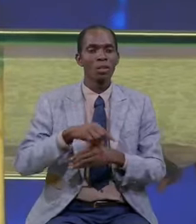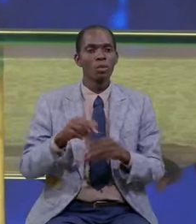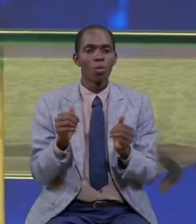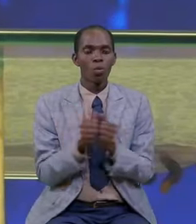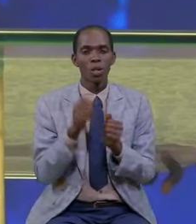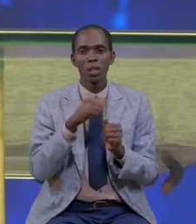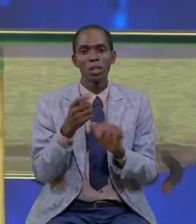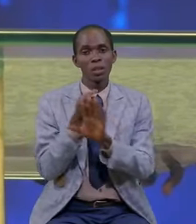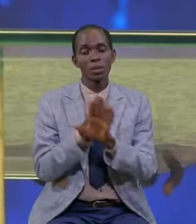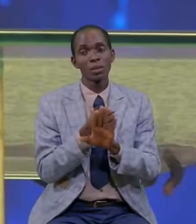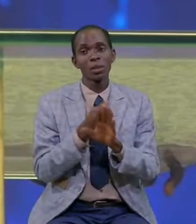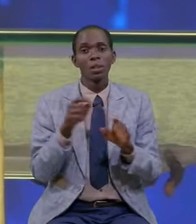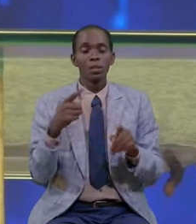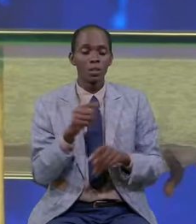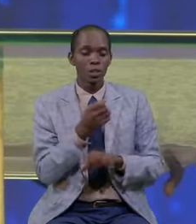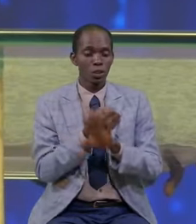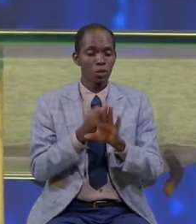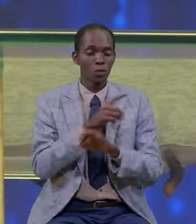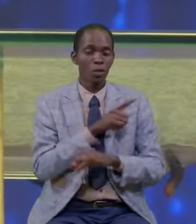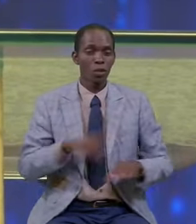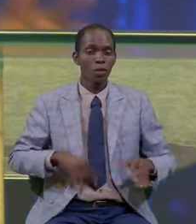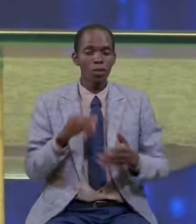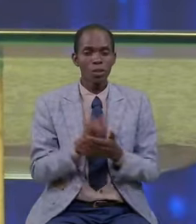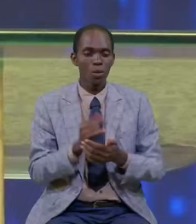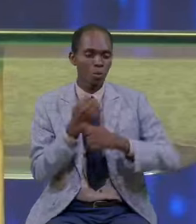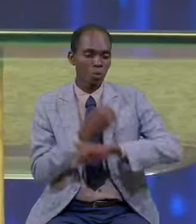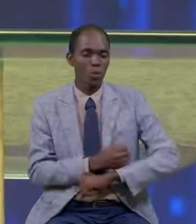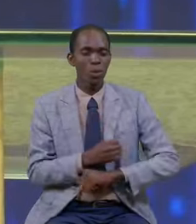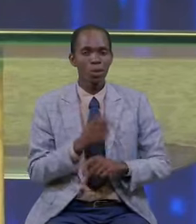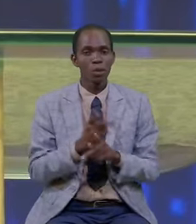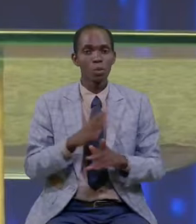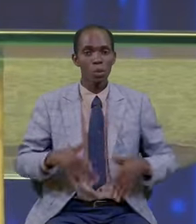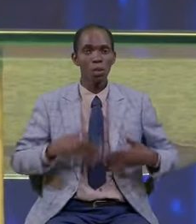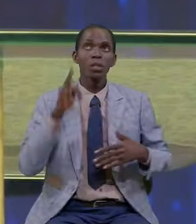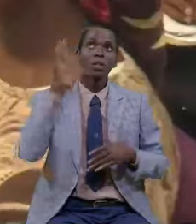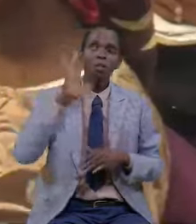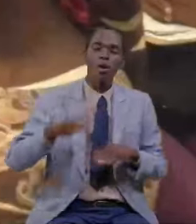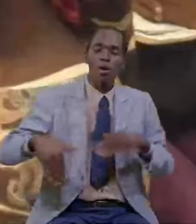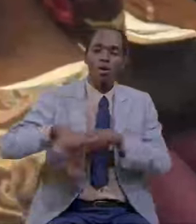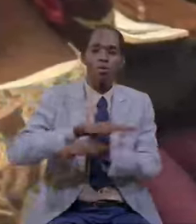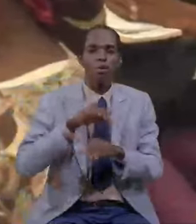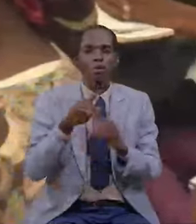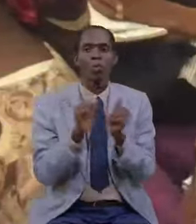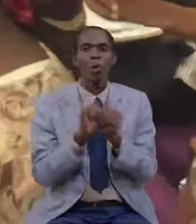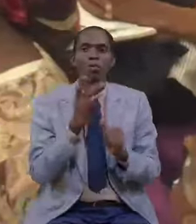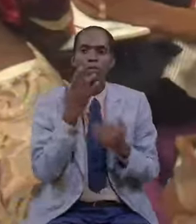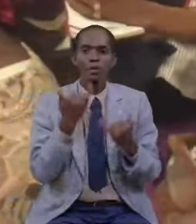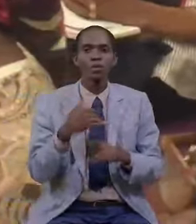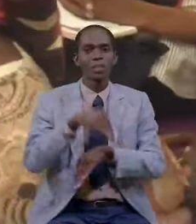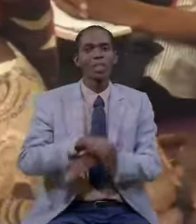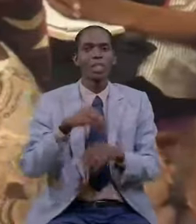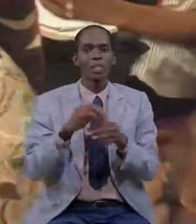Le bouclier du Seigneur qui va te protéger, te préserver, va te couvrir de grâce, de faveur ce soir au nom de